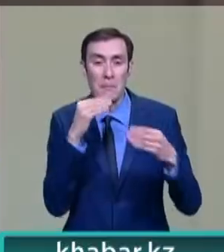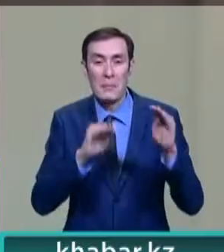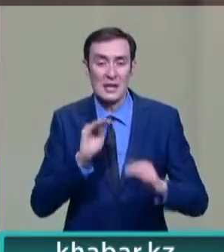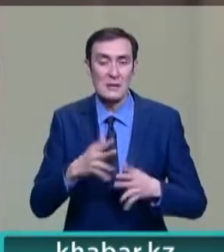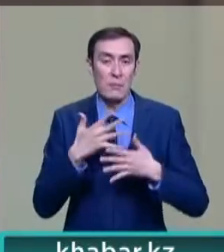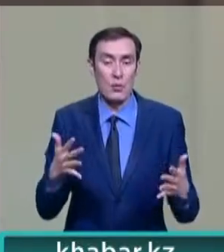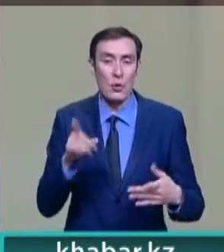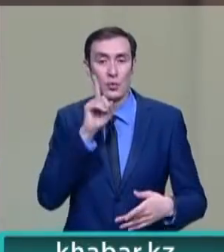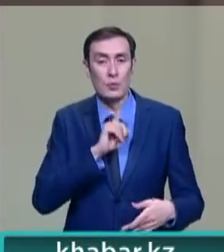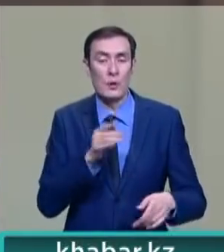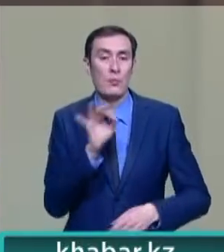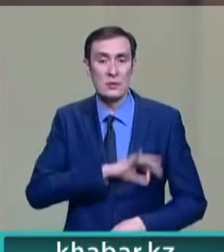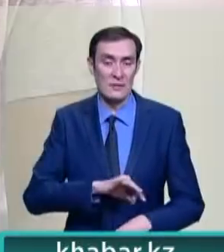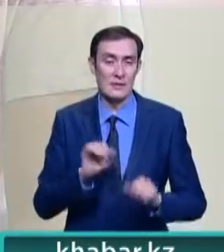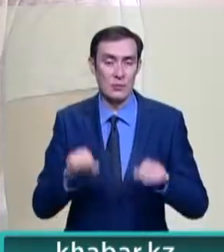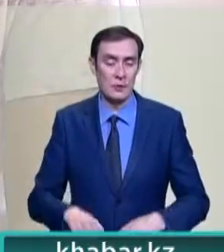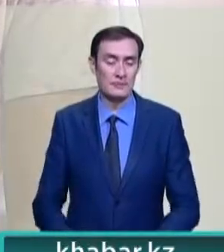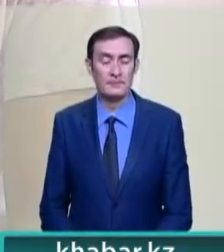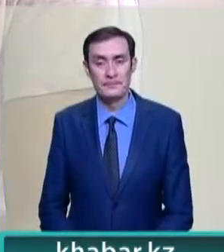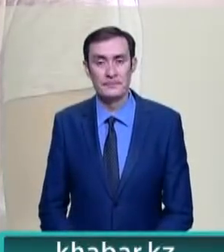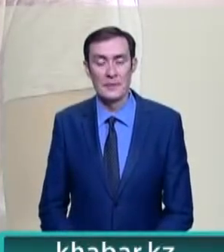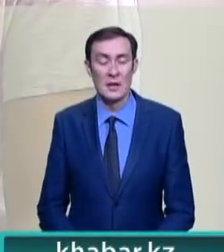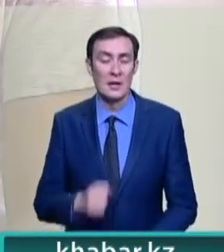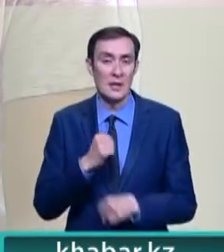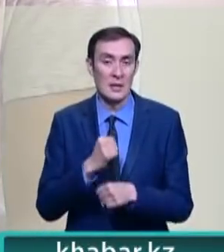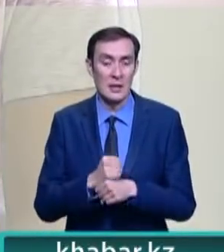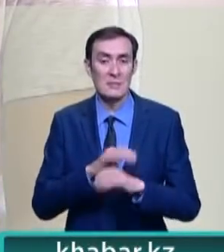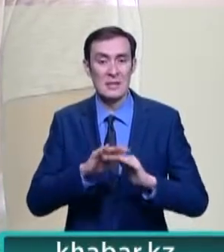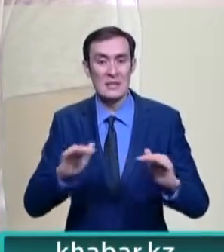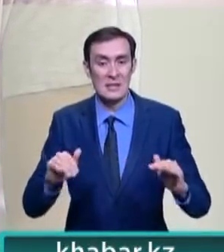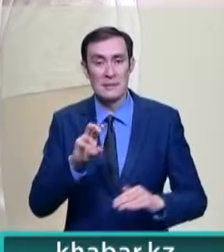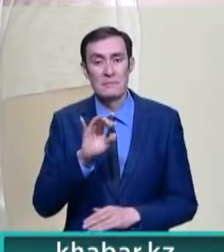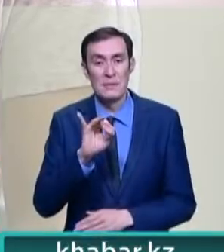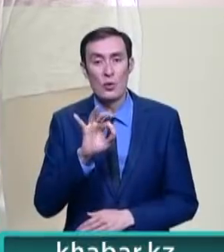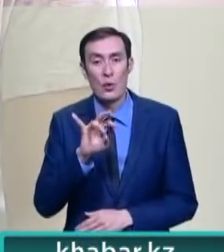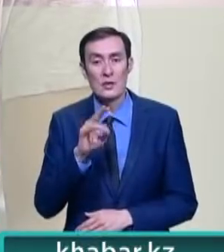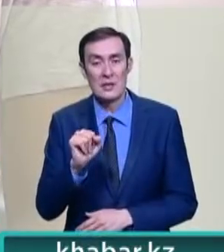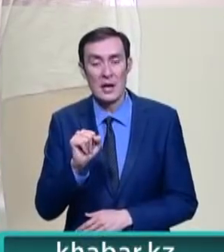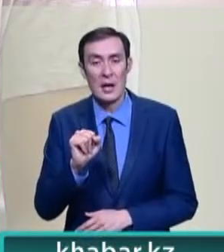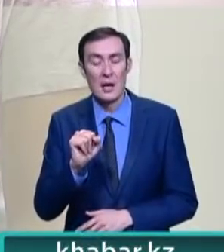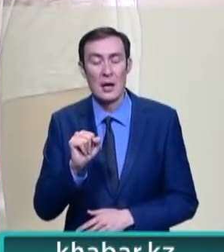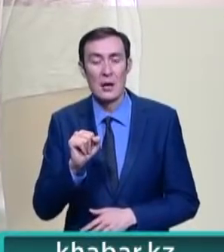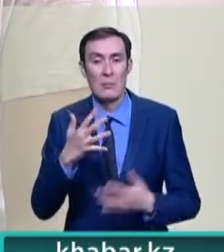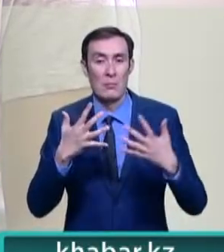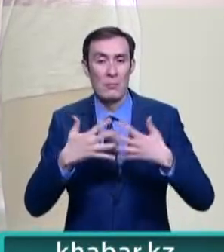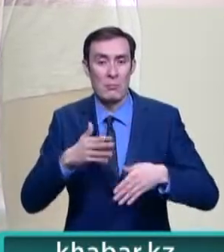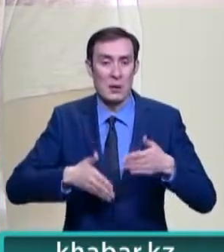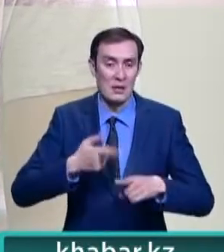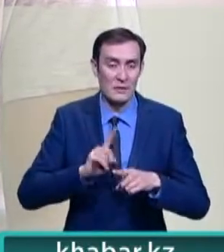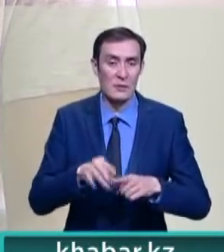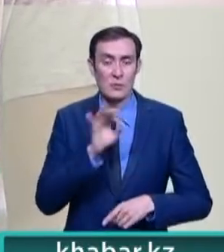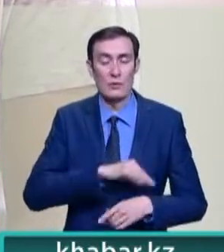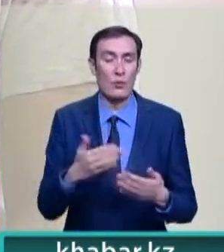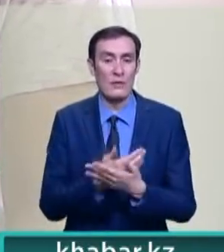он более функциональный и удобный. Делаем детские протезы бионические, используются аддитивные